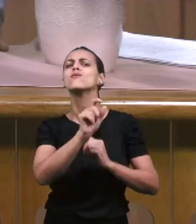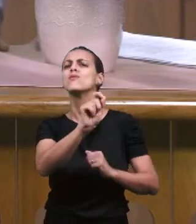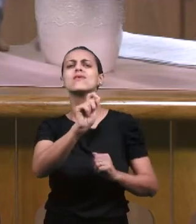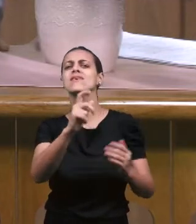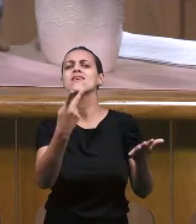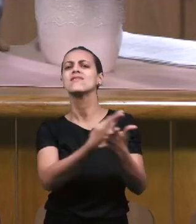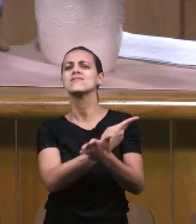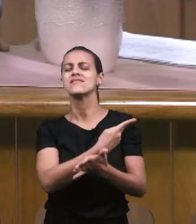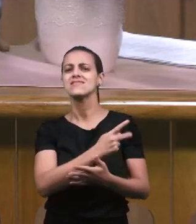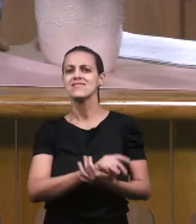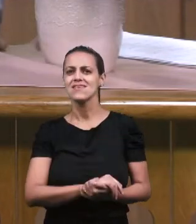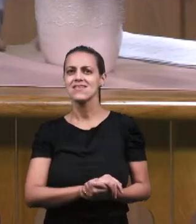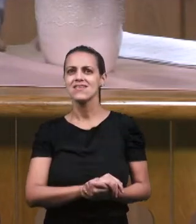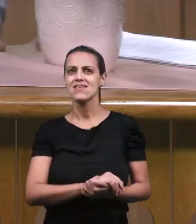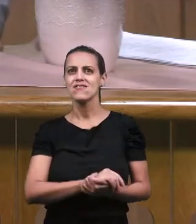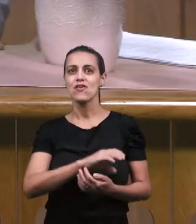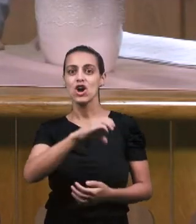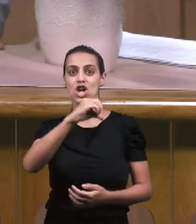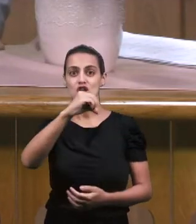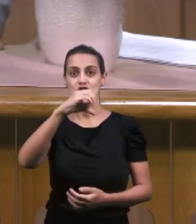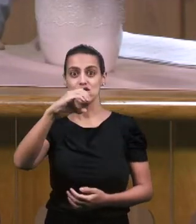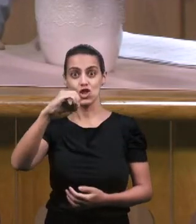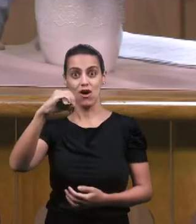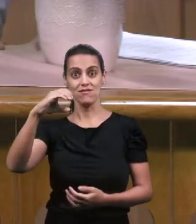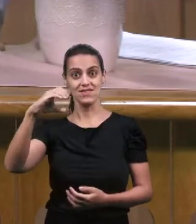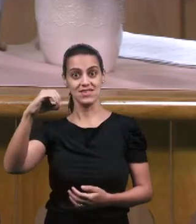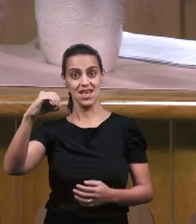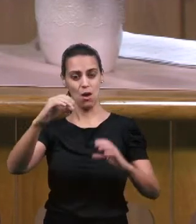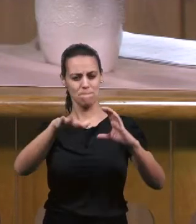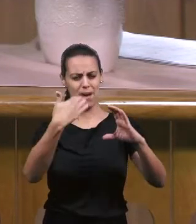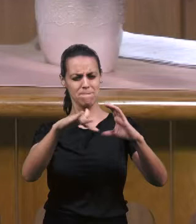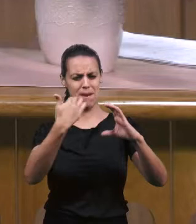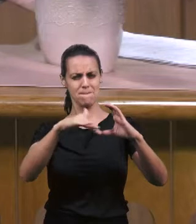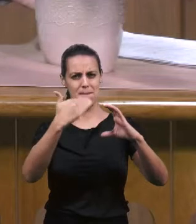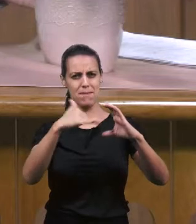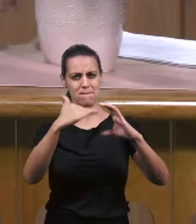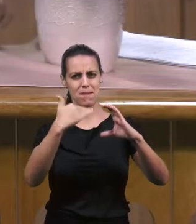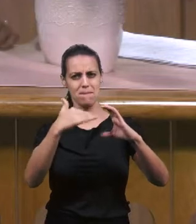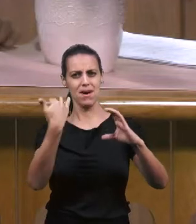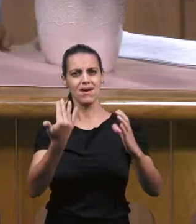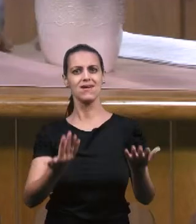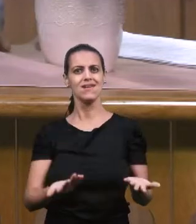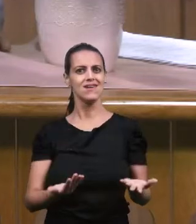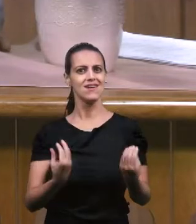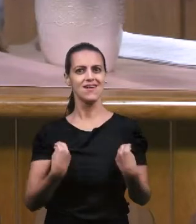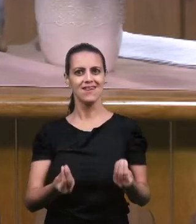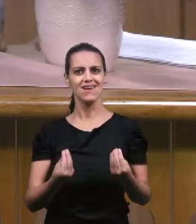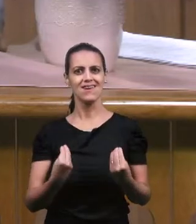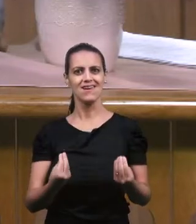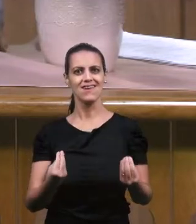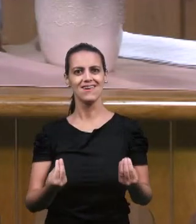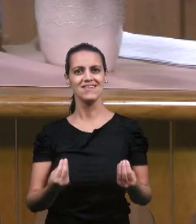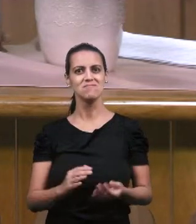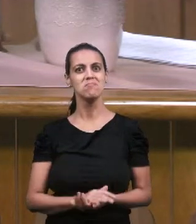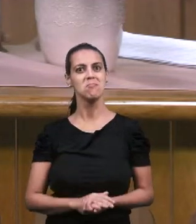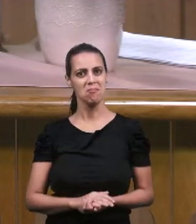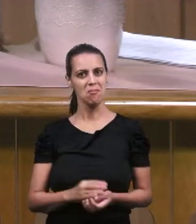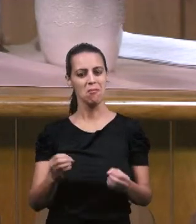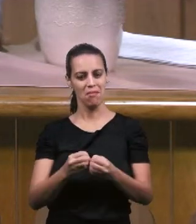que qu'est-ce que se passe? Il est arrivé avec presque 900